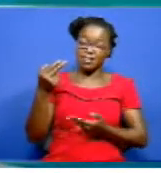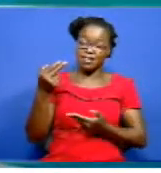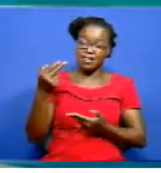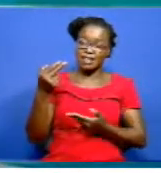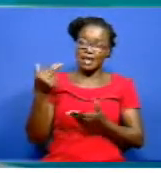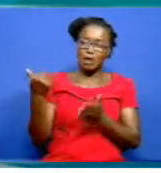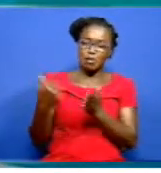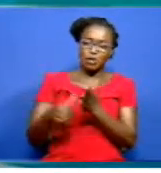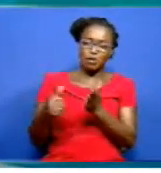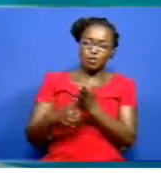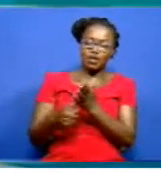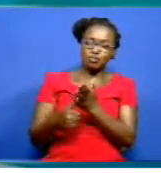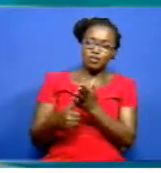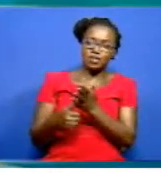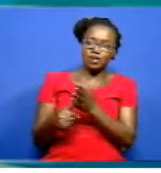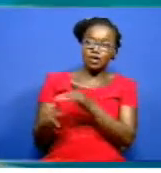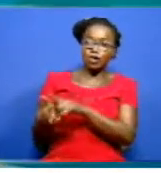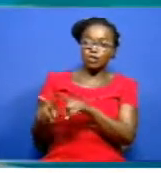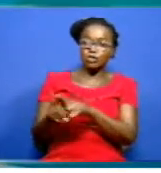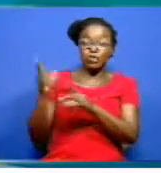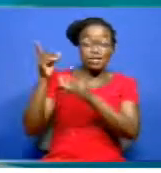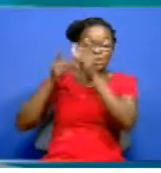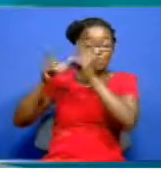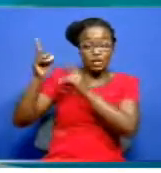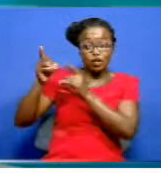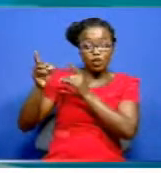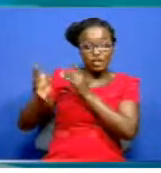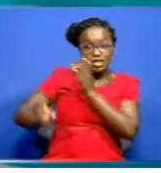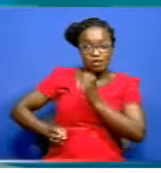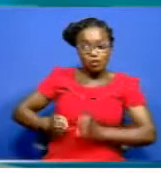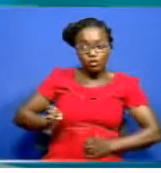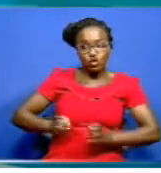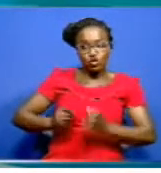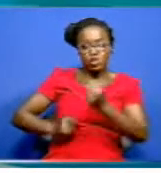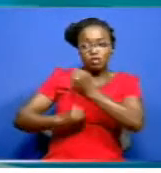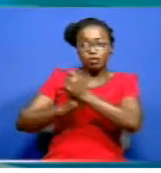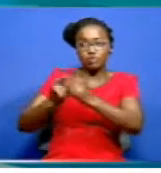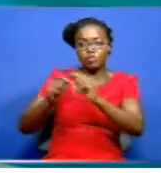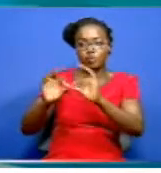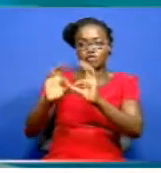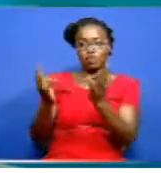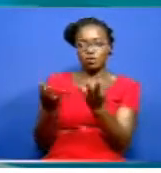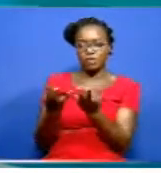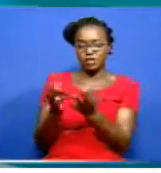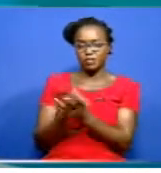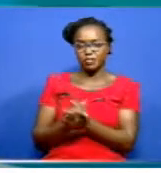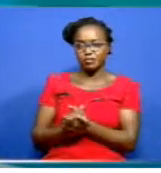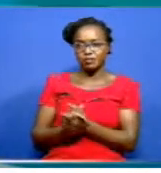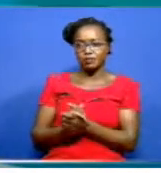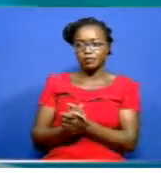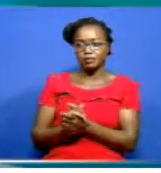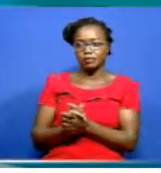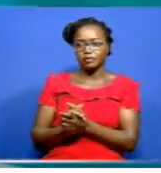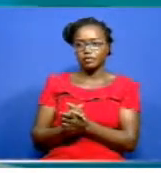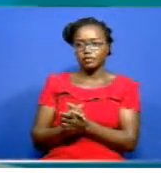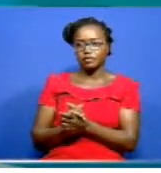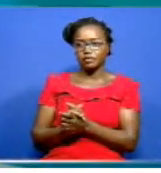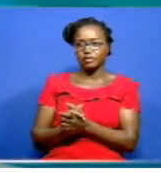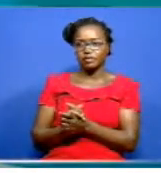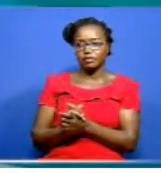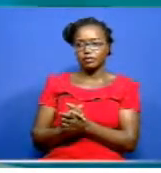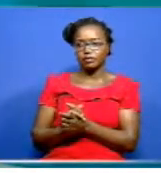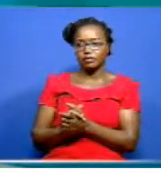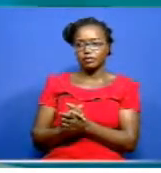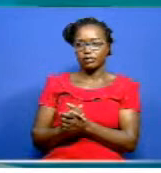shida hutokea pia depend na emotional support from the family. Sasa kwa hii,